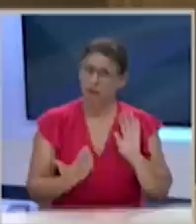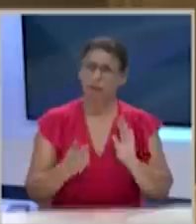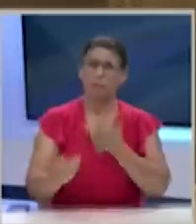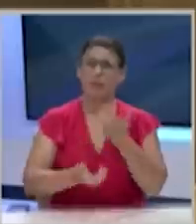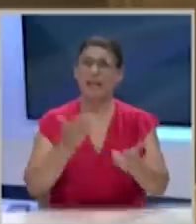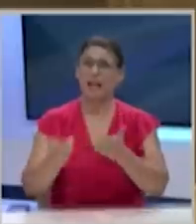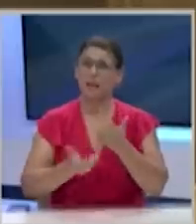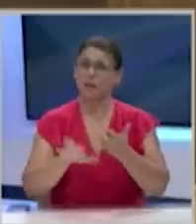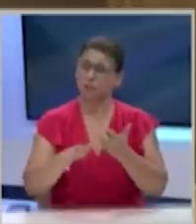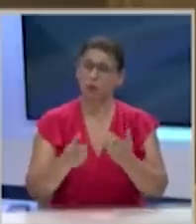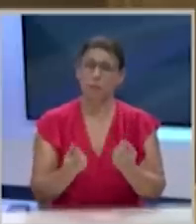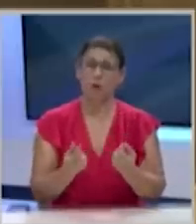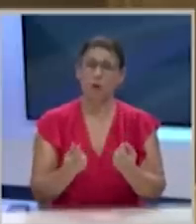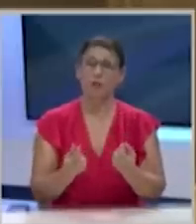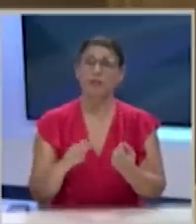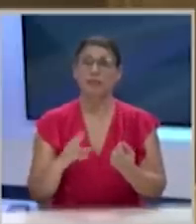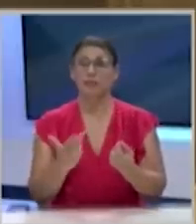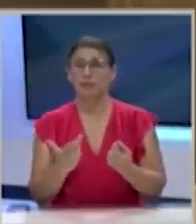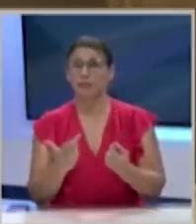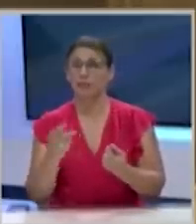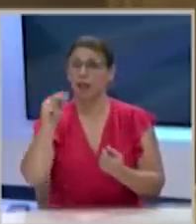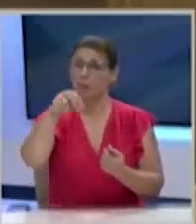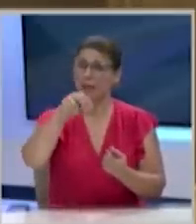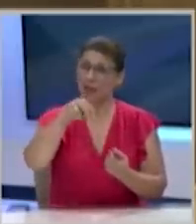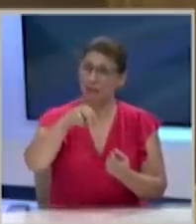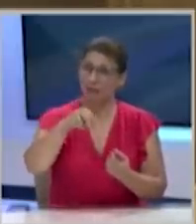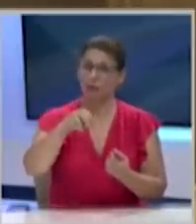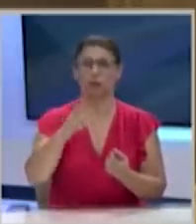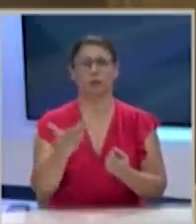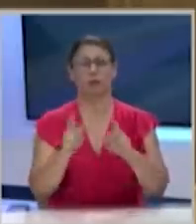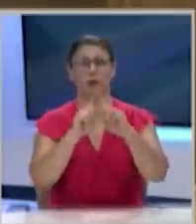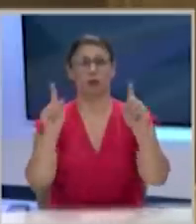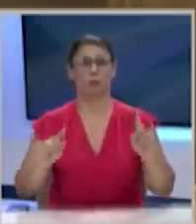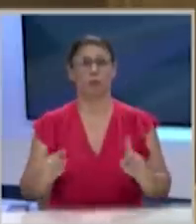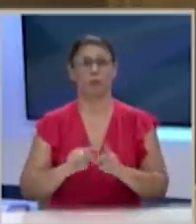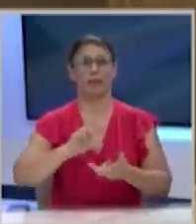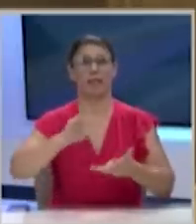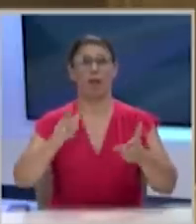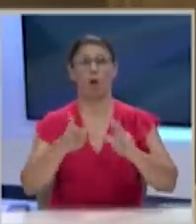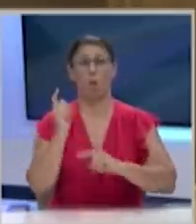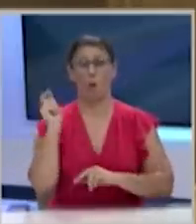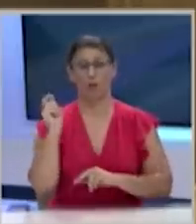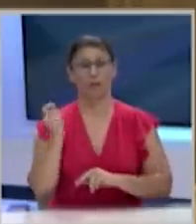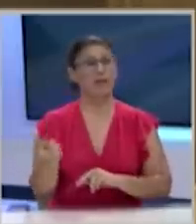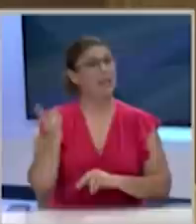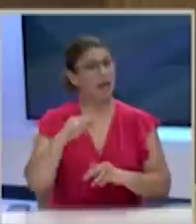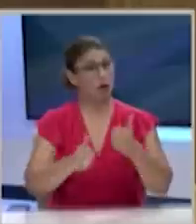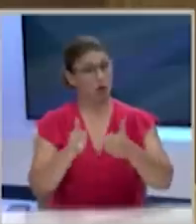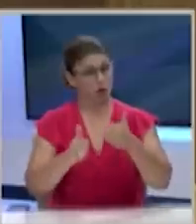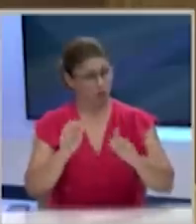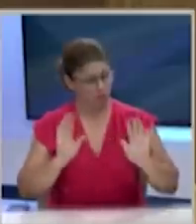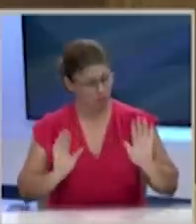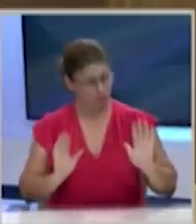μπορεί να προκαλούνται ή και να αξιοποιούνται στο πλαίσιο γεωπολιτικών ή άλλων